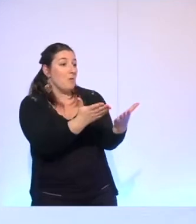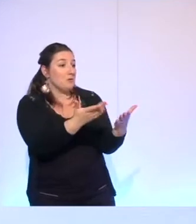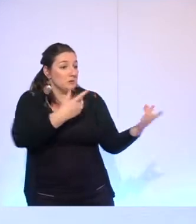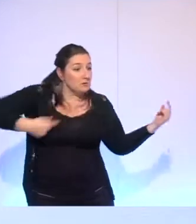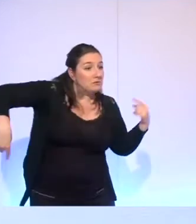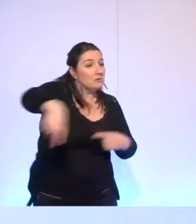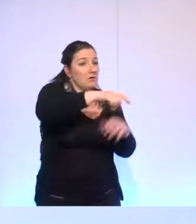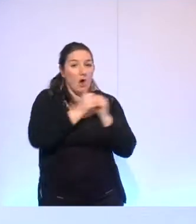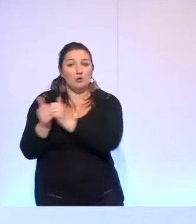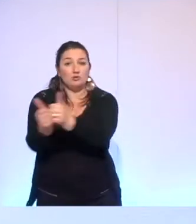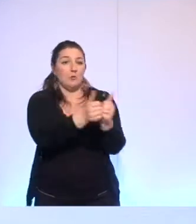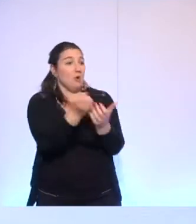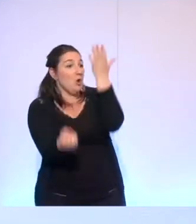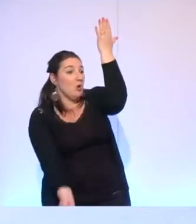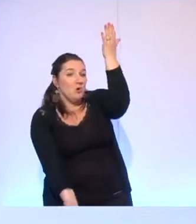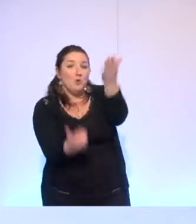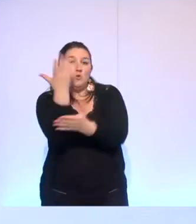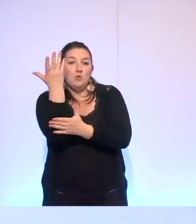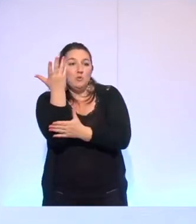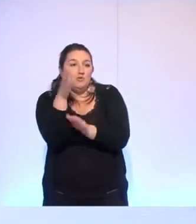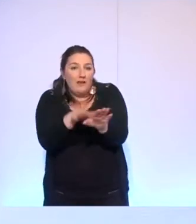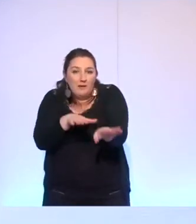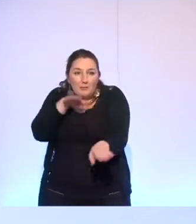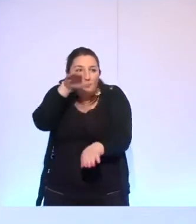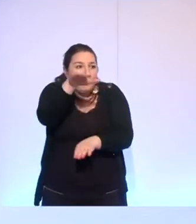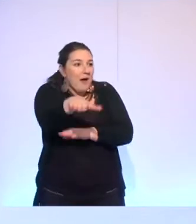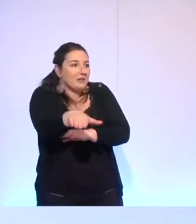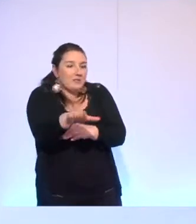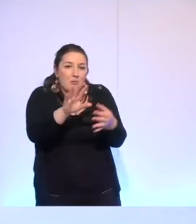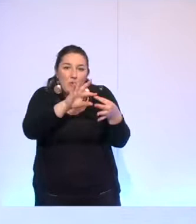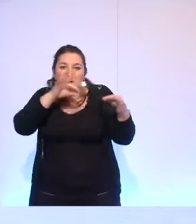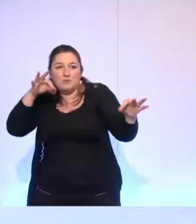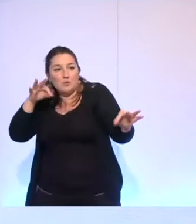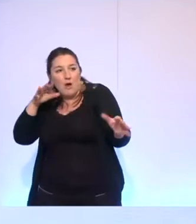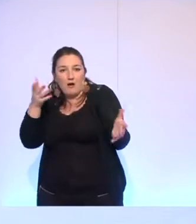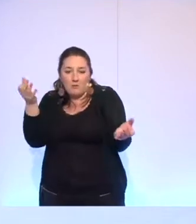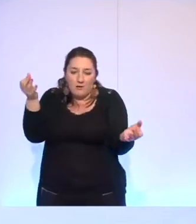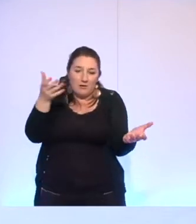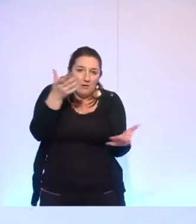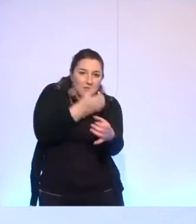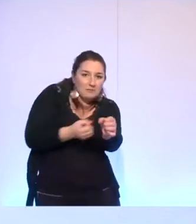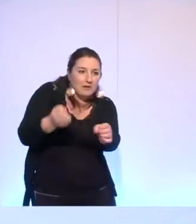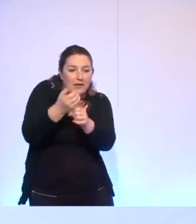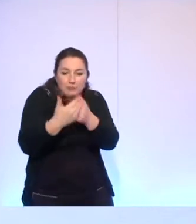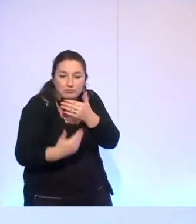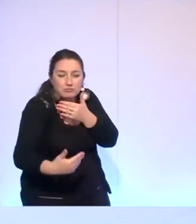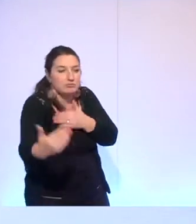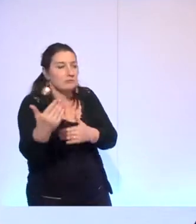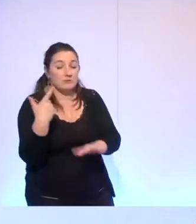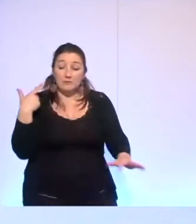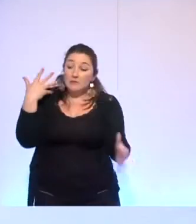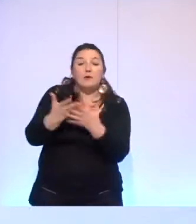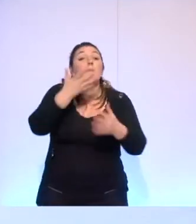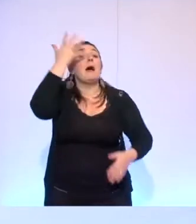nous écrivions une nouvelle page de la belle histoire de Grenoble. Nous avons beaucoup parlé ces derniers mois. Au travail